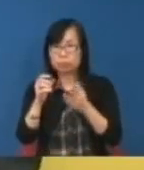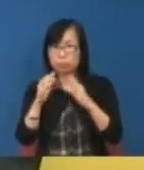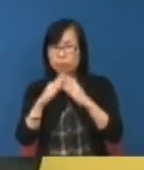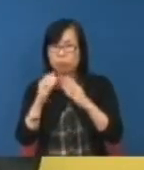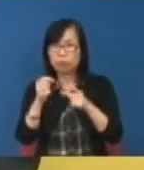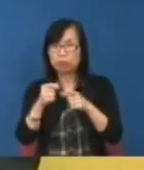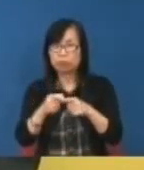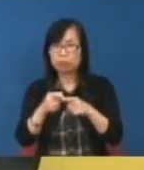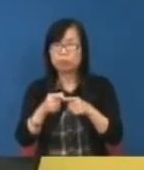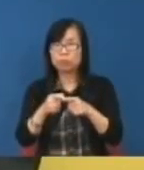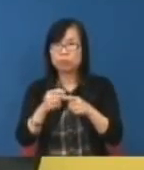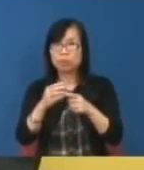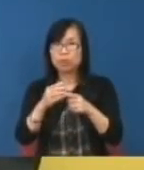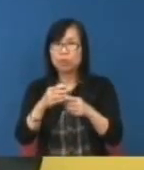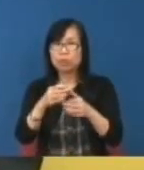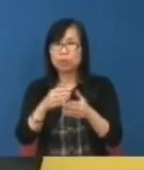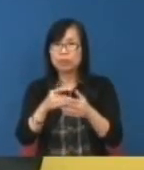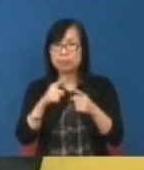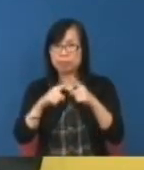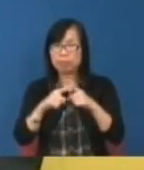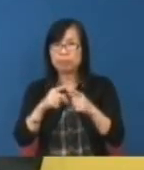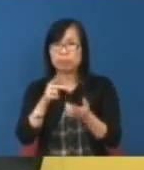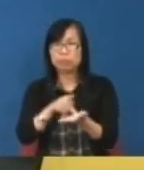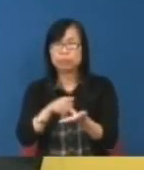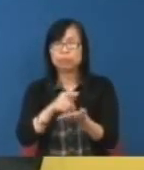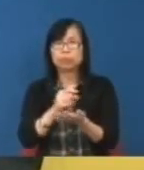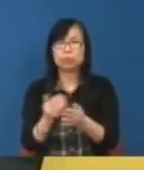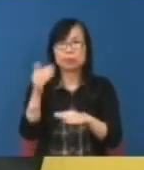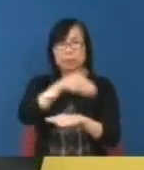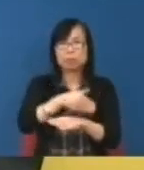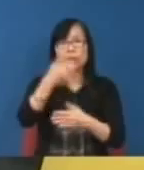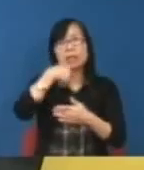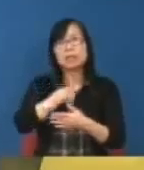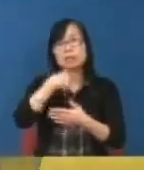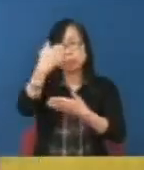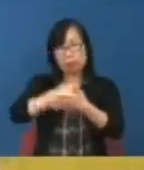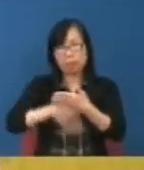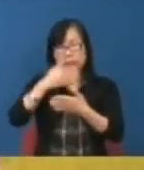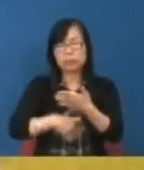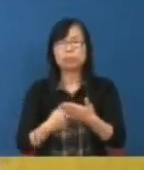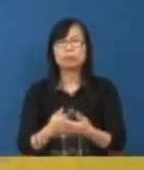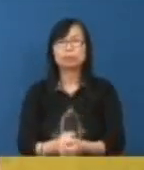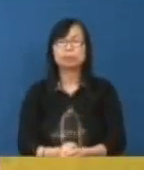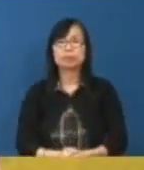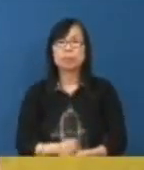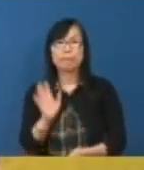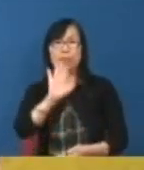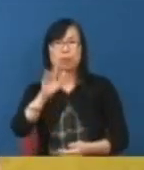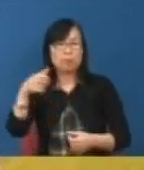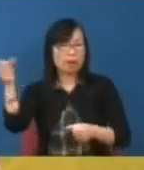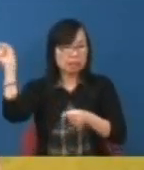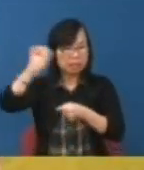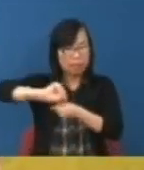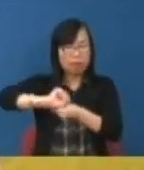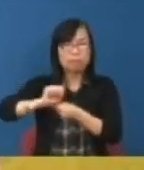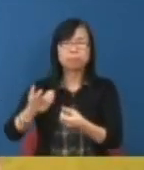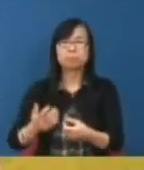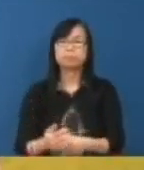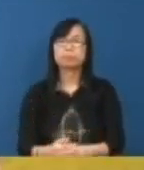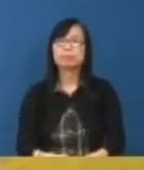一。如果超過咗就要減租，就咁樣嘅，就冇話要可以就咁加嘅。咁而家